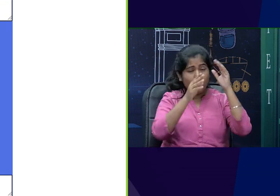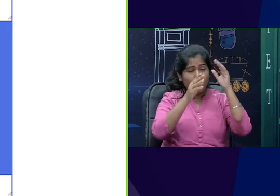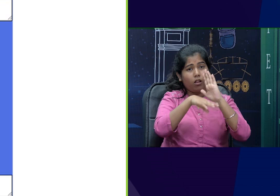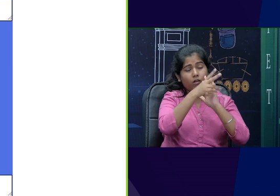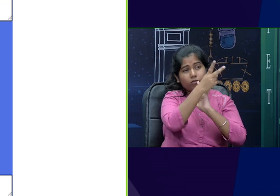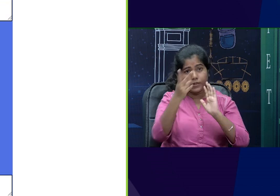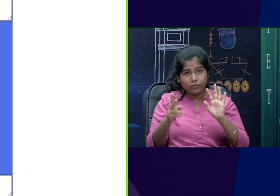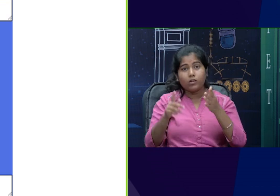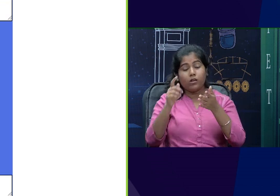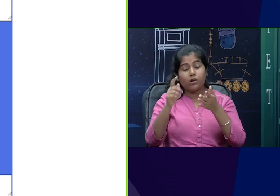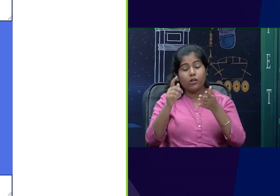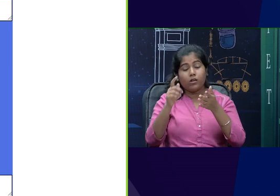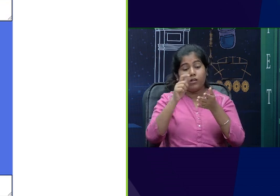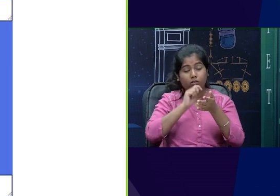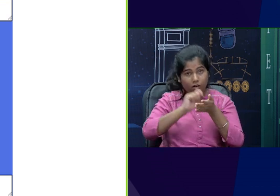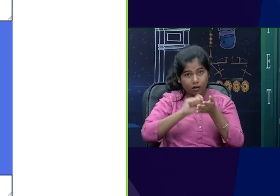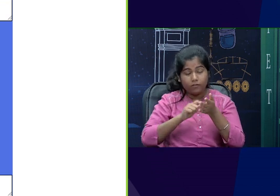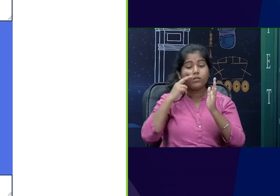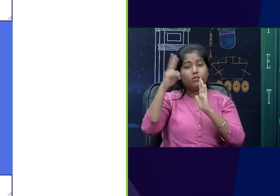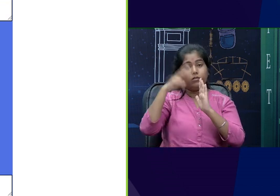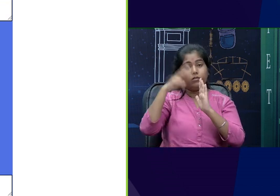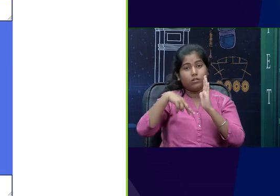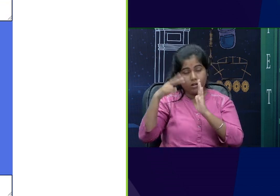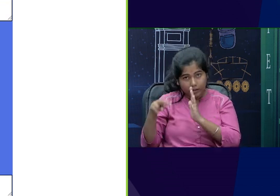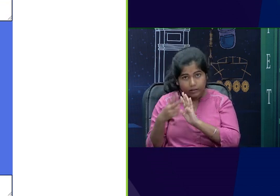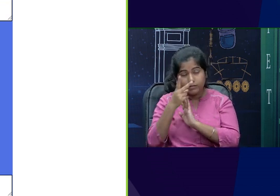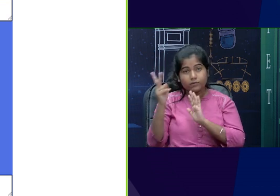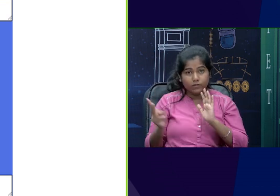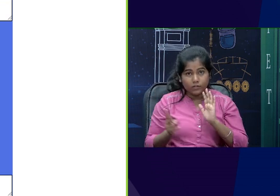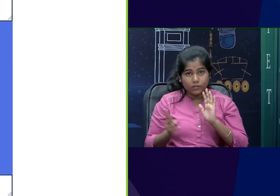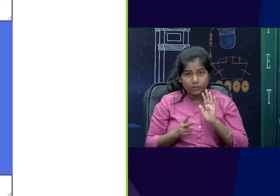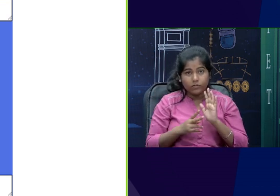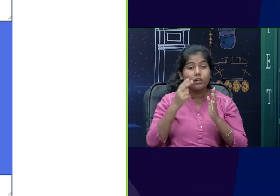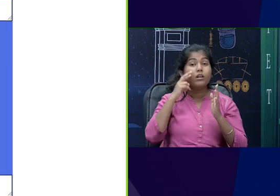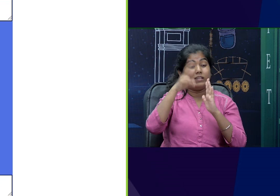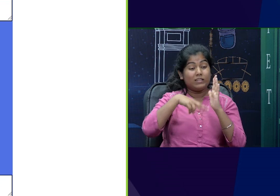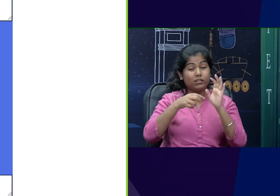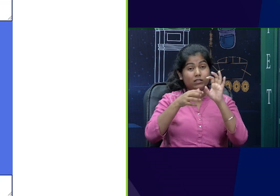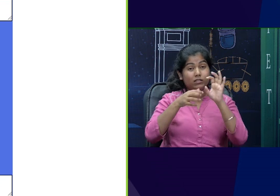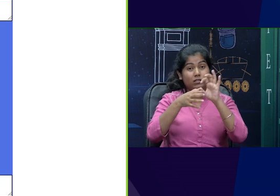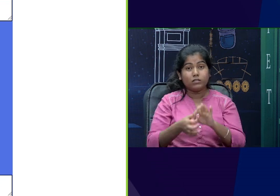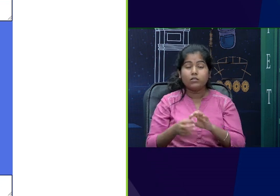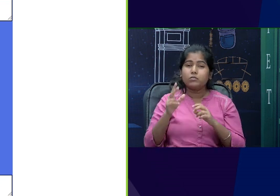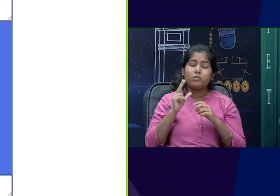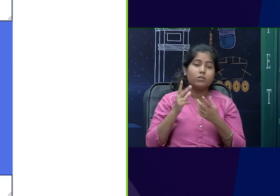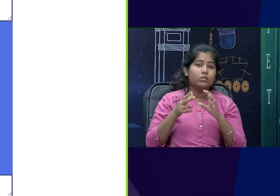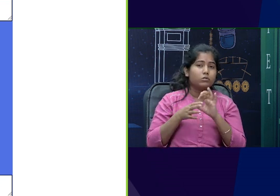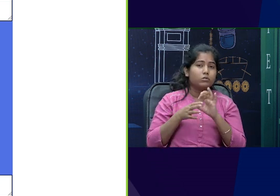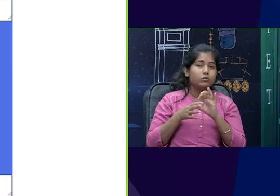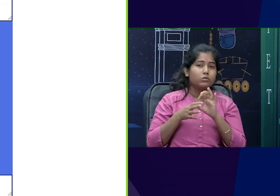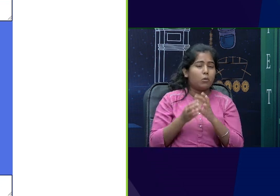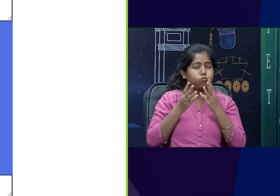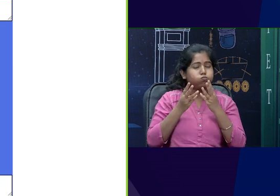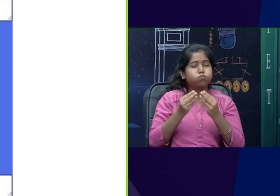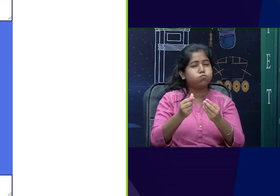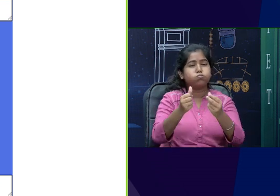अलग है, स्पीच इम्प्रूवमेंट के लिए भी अलग है, रीडिंग के लिए फ्लुएंसी ट्यूटर अगर देखेंगे आप सर्च करके तो उसके